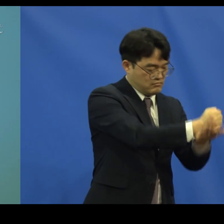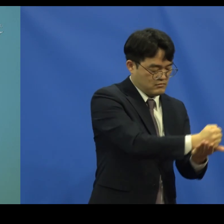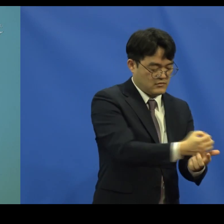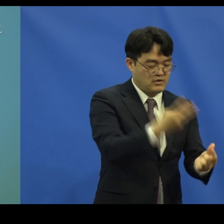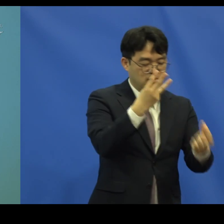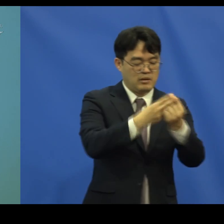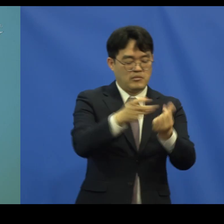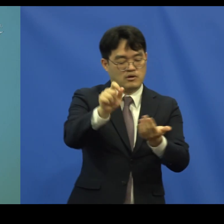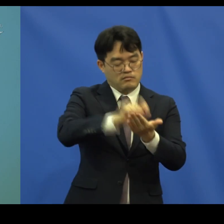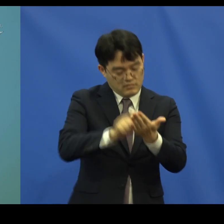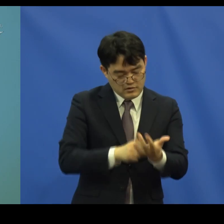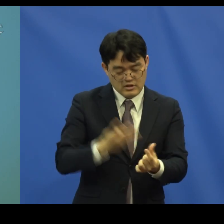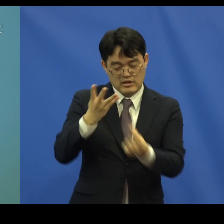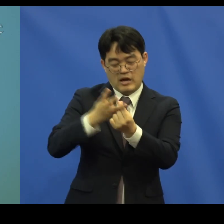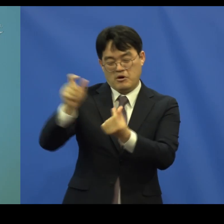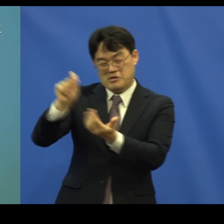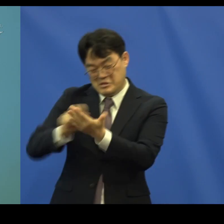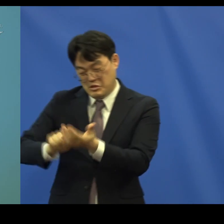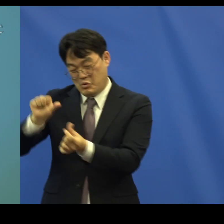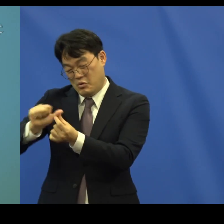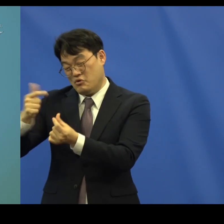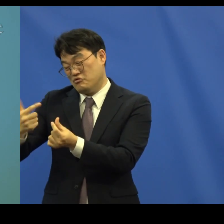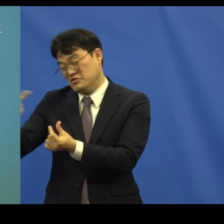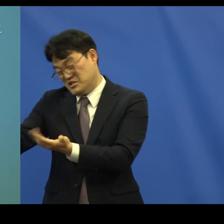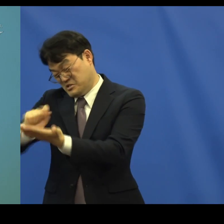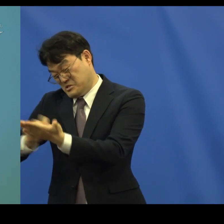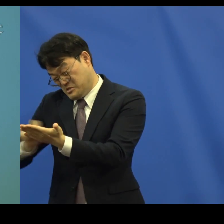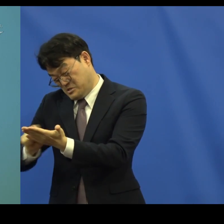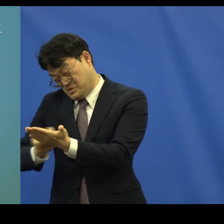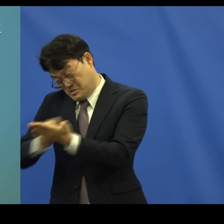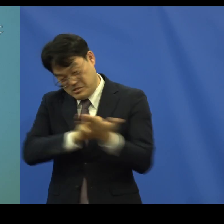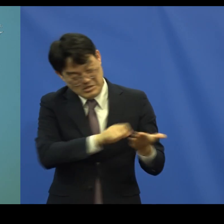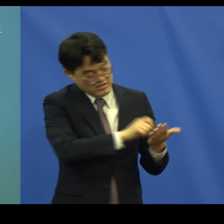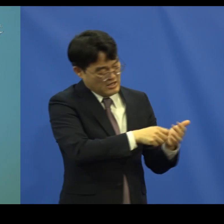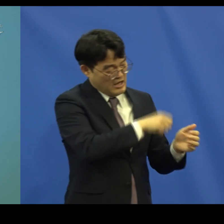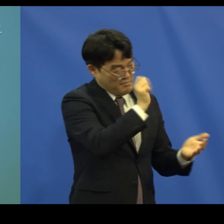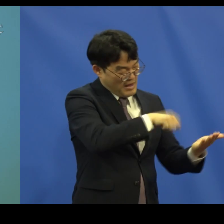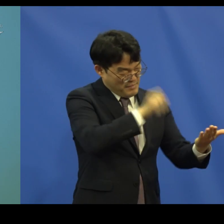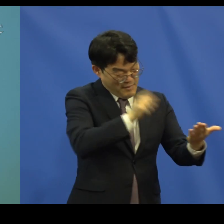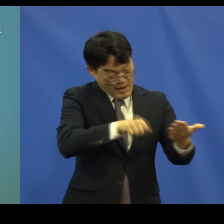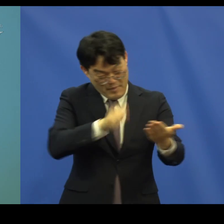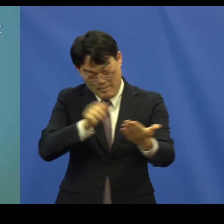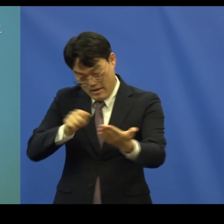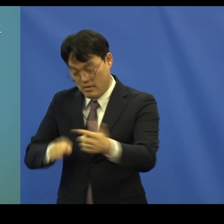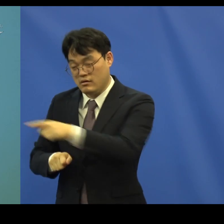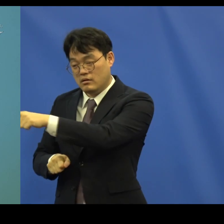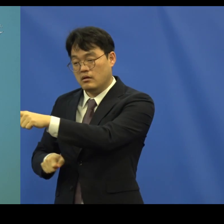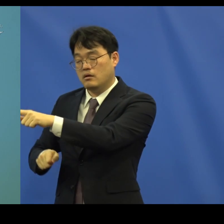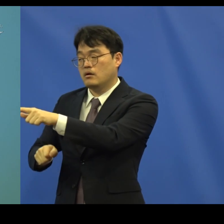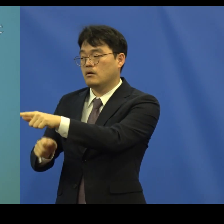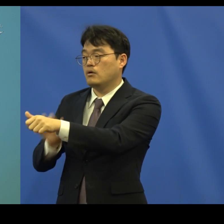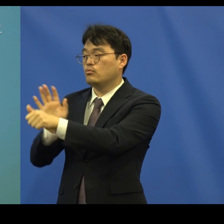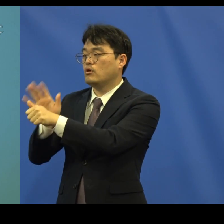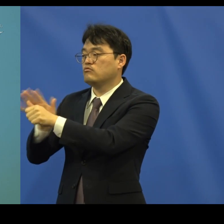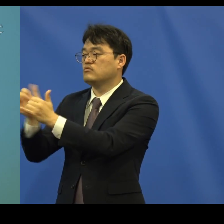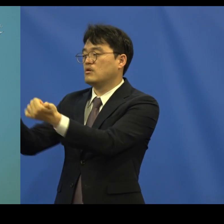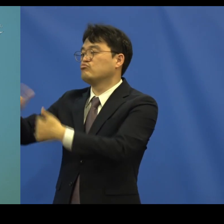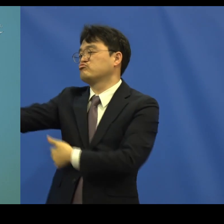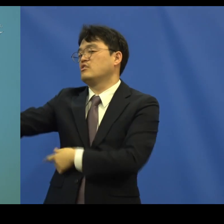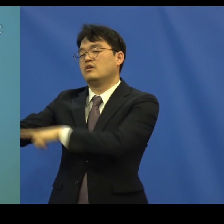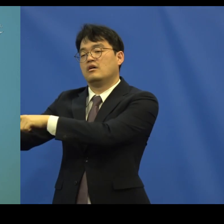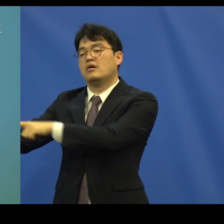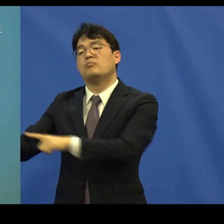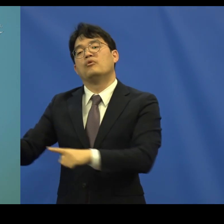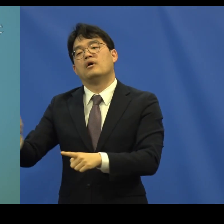그 과정 속에 이미 도와줘야 될 그분은 돌아가셔 버려요. 그 정도로 이 전통과